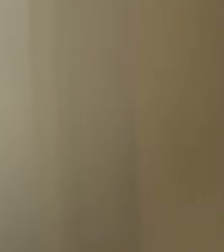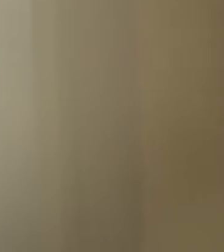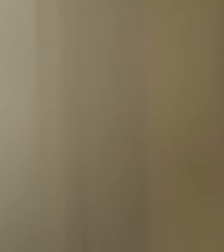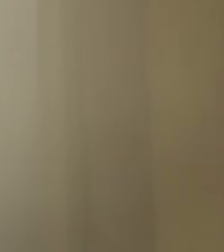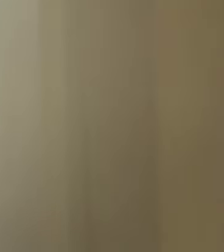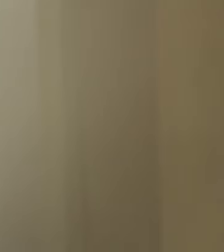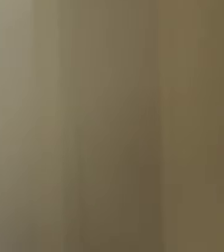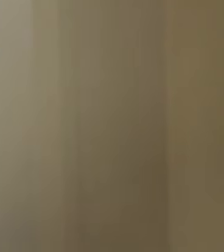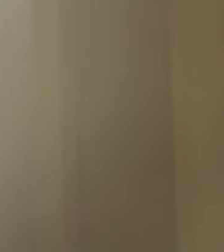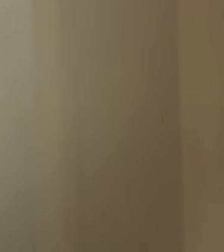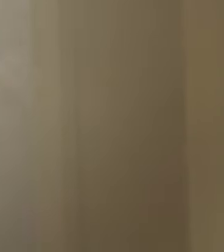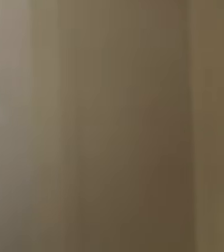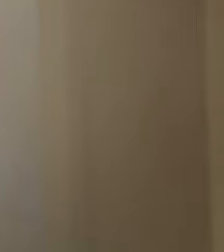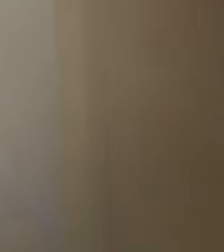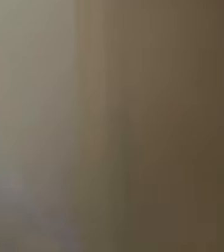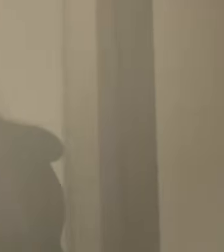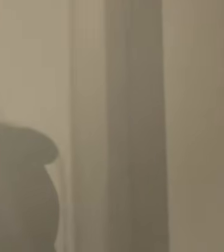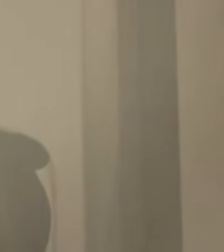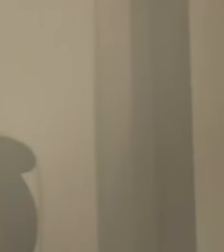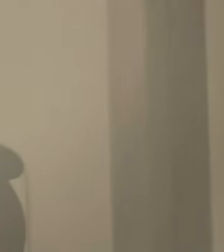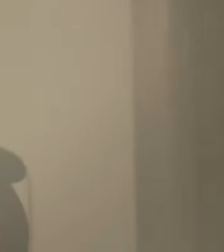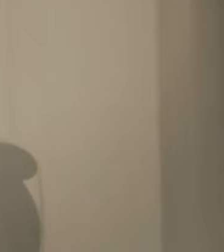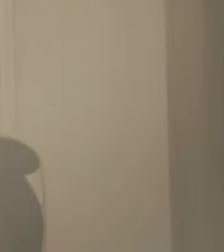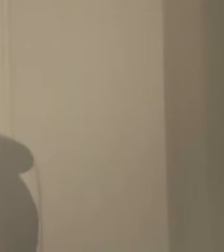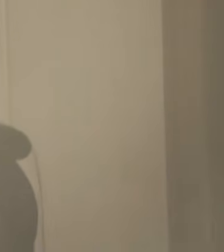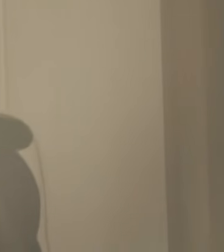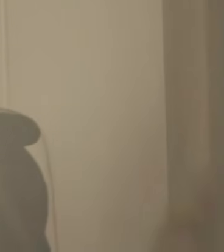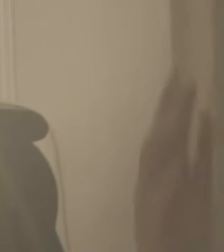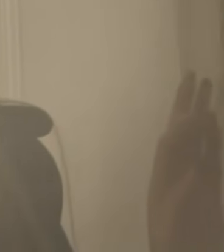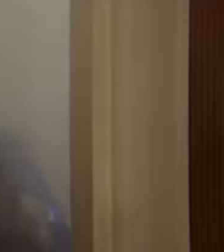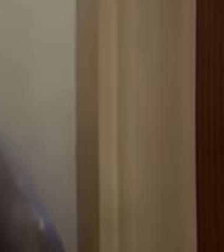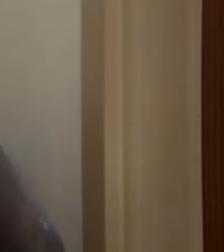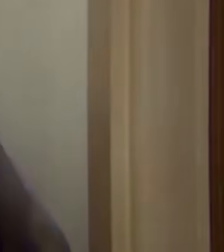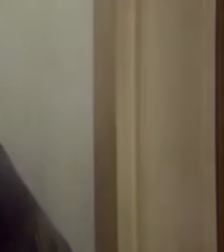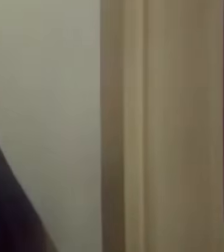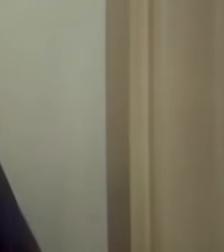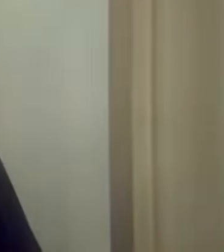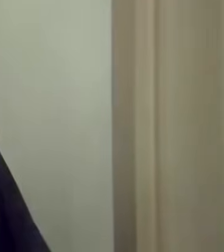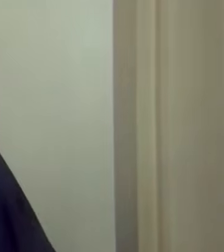dumanların arasından kucağında Cavidan'la odadan çıktı. İkisinin de yüzü gözü is içinde.